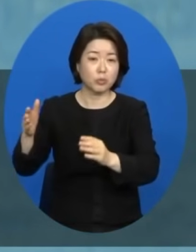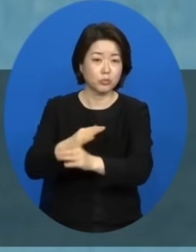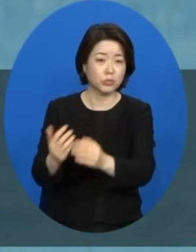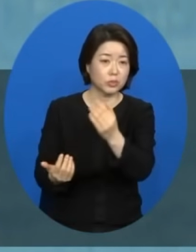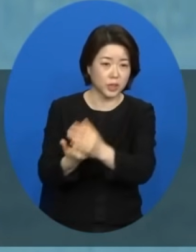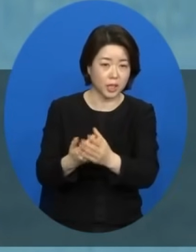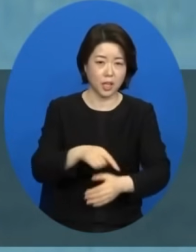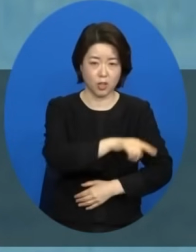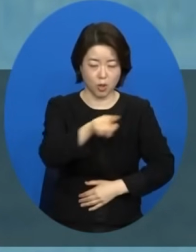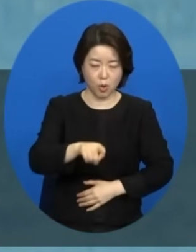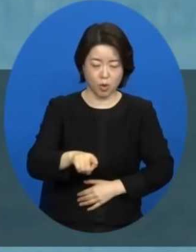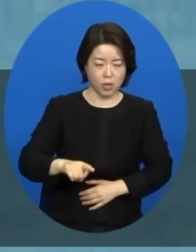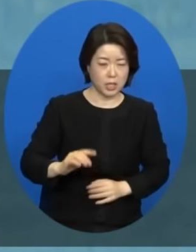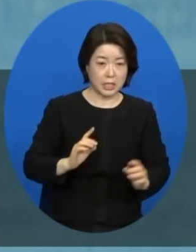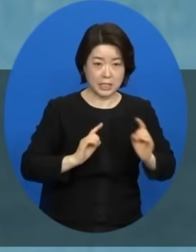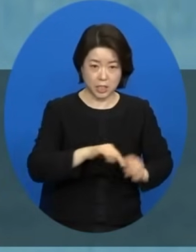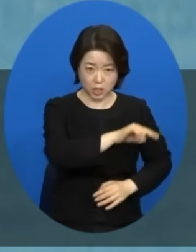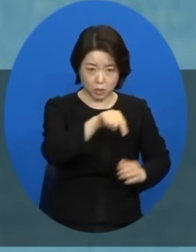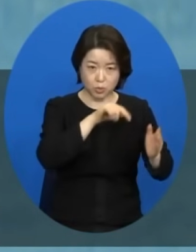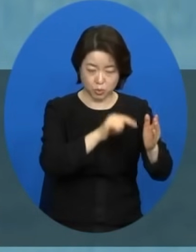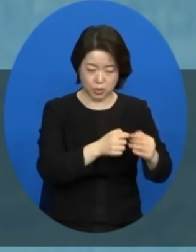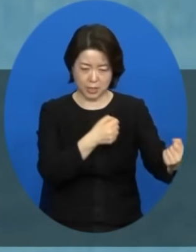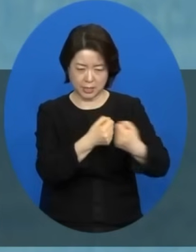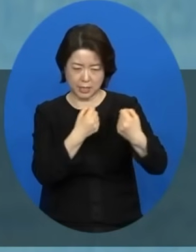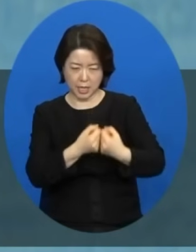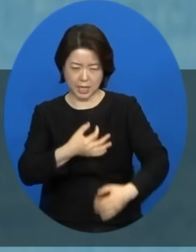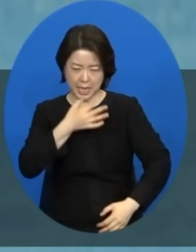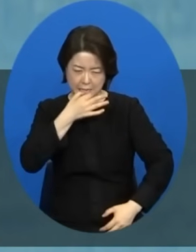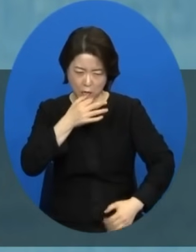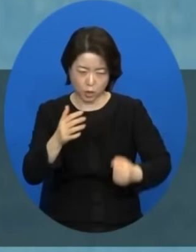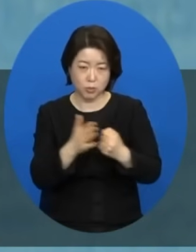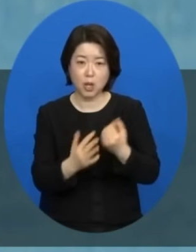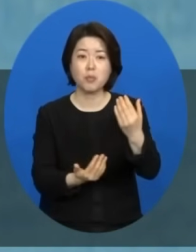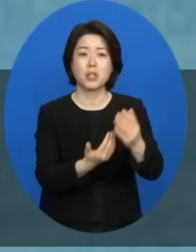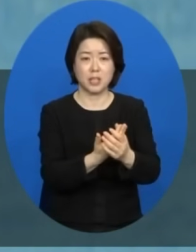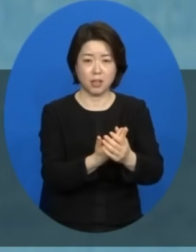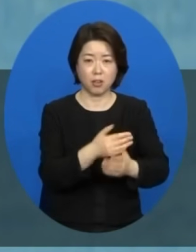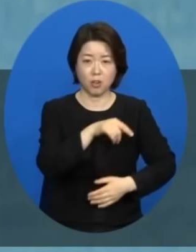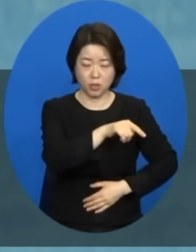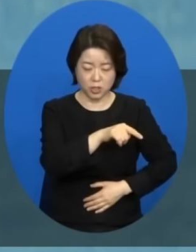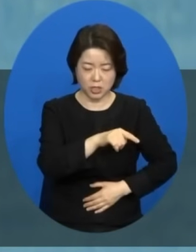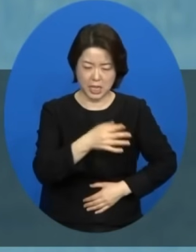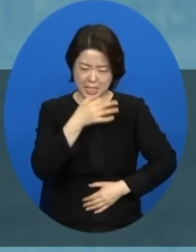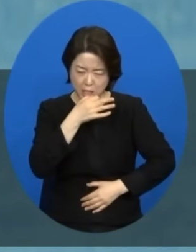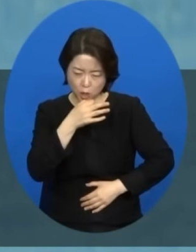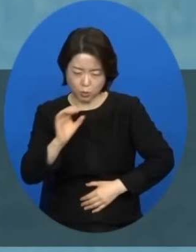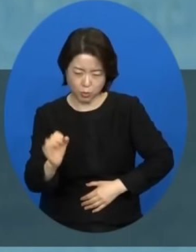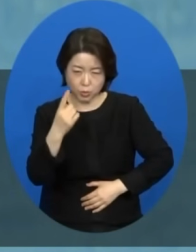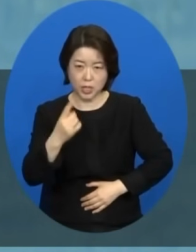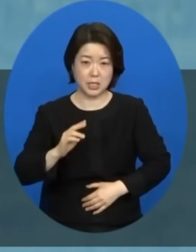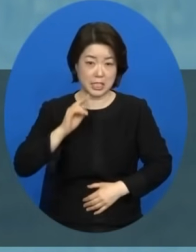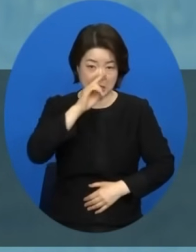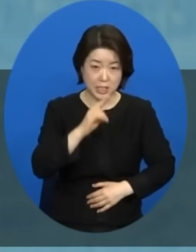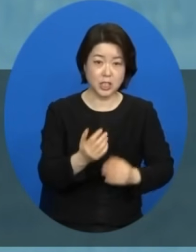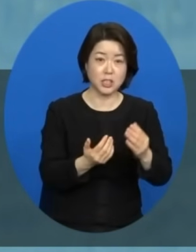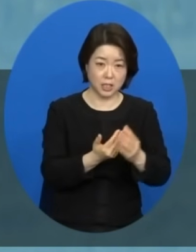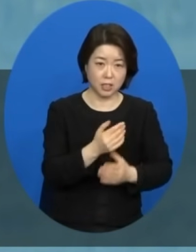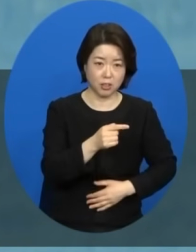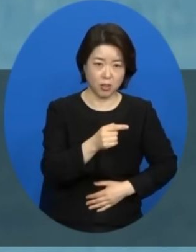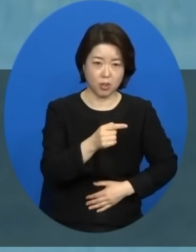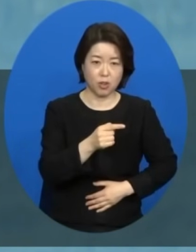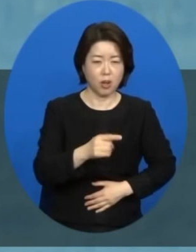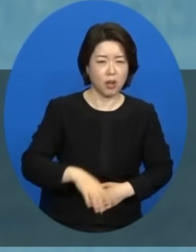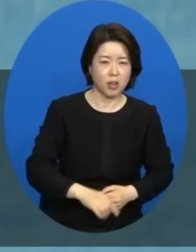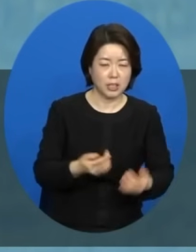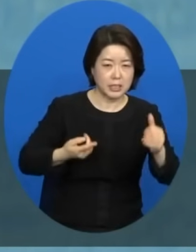속에 싸우는 정욕으로부터 나는 것이 아니냐. 이 정욕에서 시기가 나오는데 너희는 욕심을 내어도 얻지 못하며 살인하며